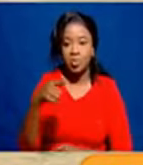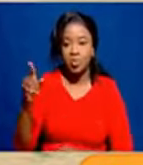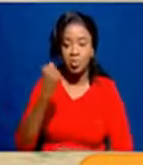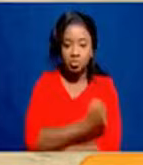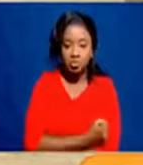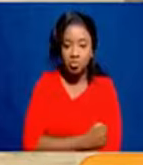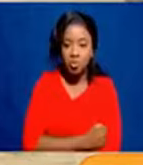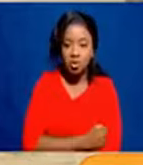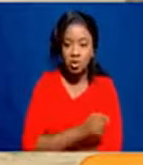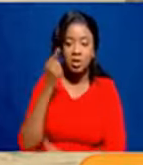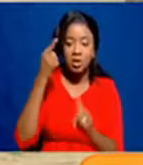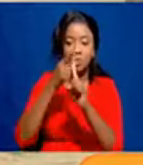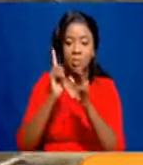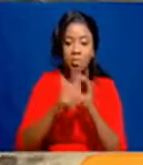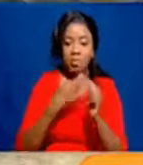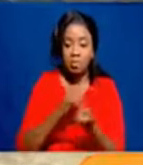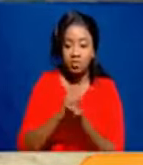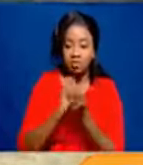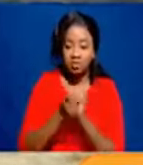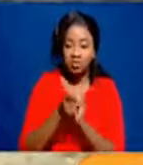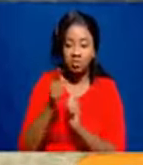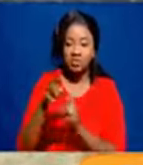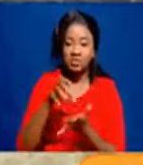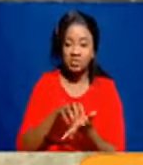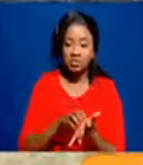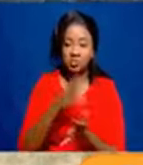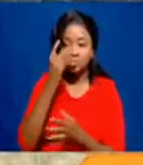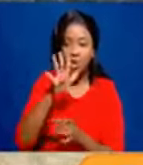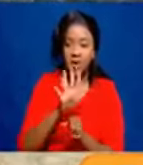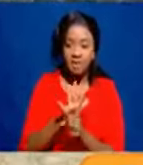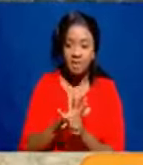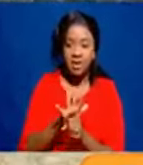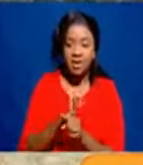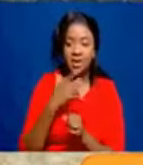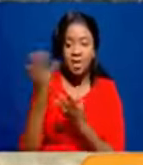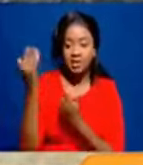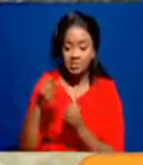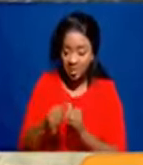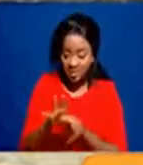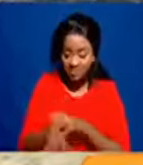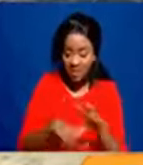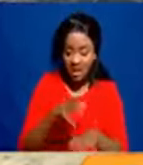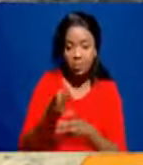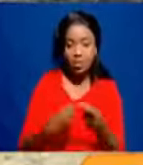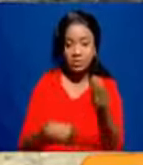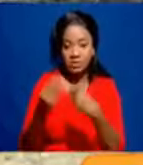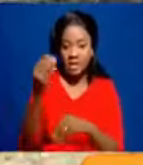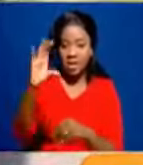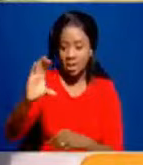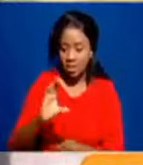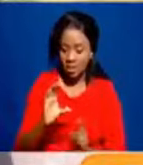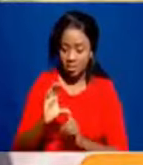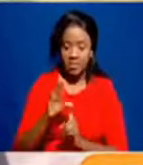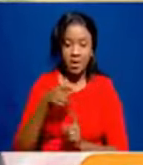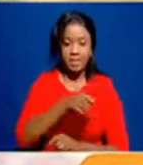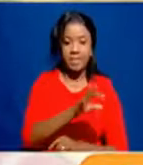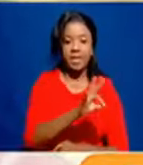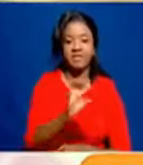ili kubadili taswira katika eneo hili, kwani wengi utegemea kuuza mifugo wao na kupata karo.